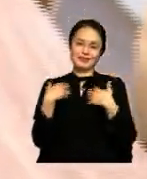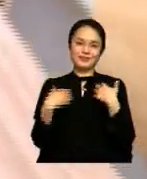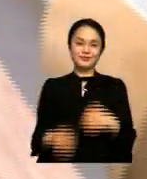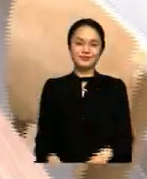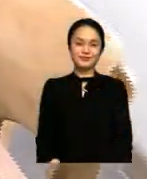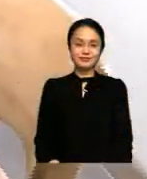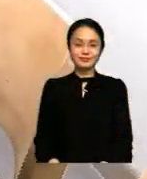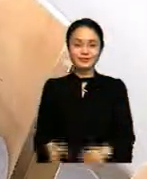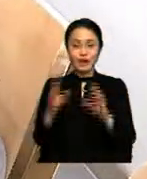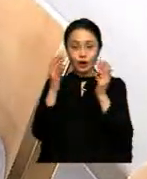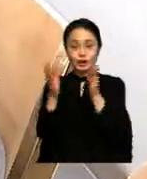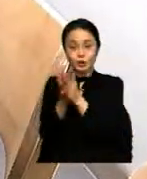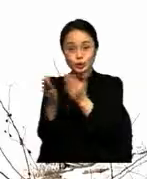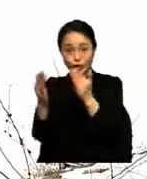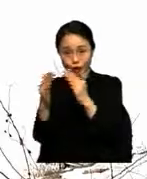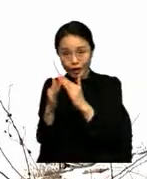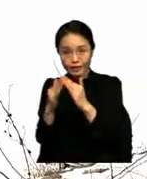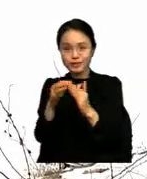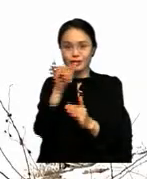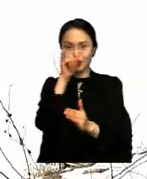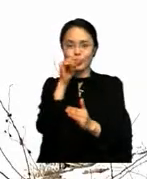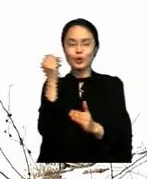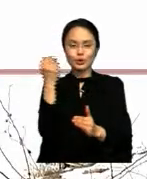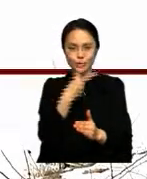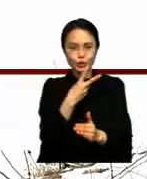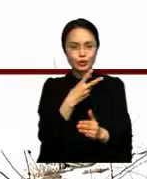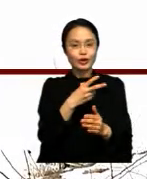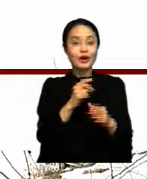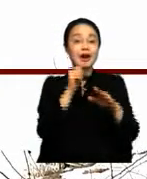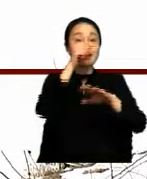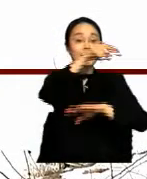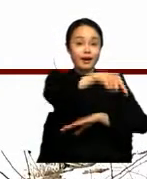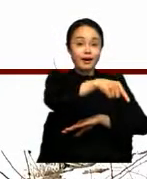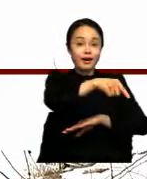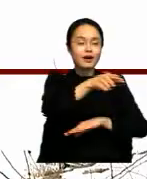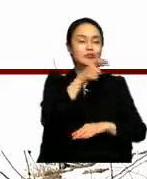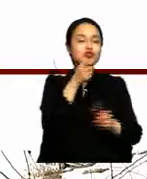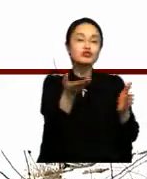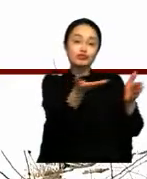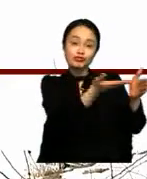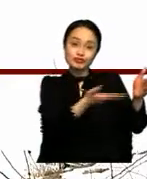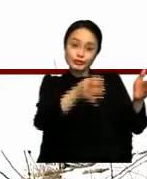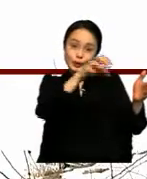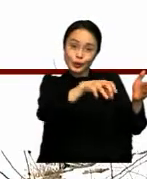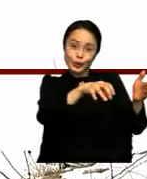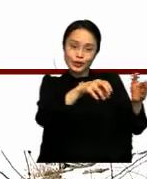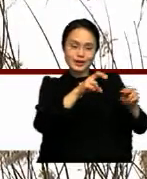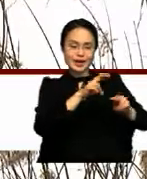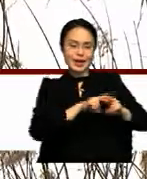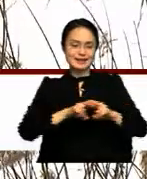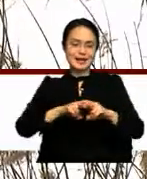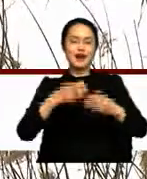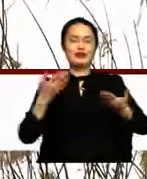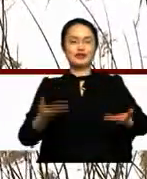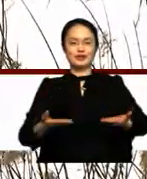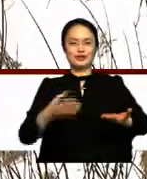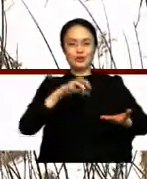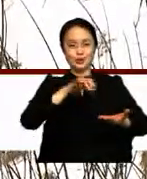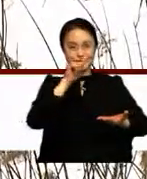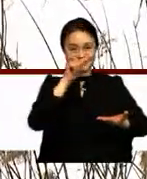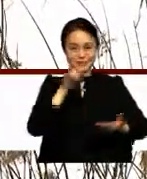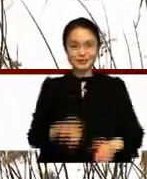편의 시설이 체험관에 구축됐다면 야외에는 저소지를 중심으로 한 휴식 공간이 조성됩니다. 생활